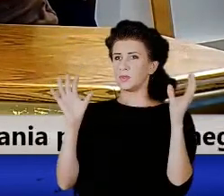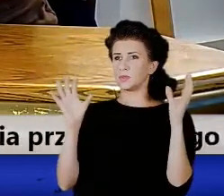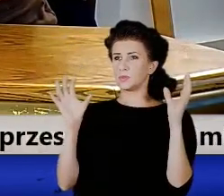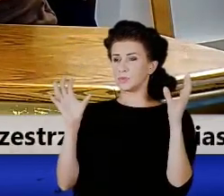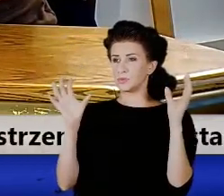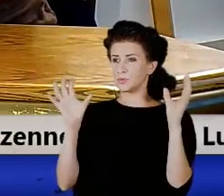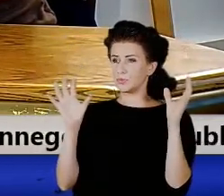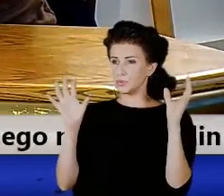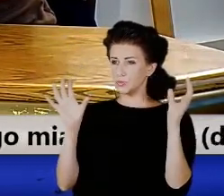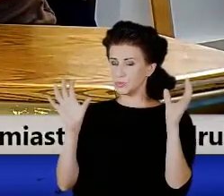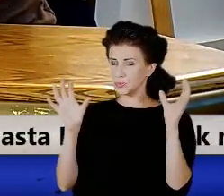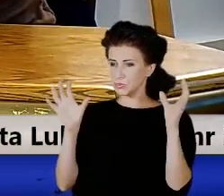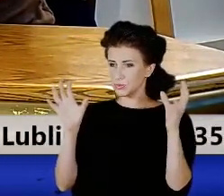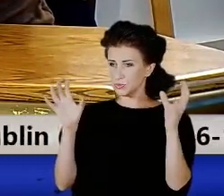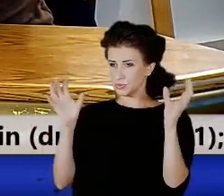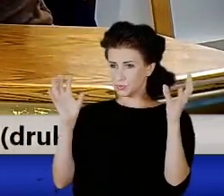Więc